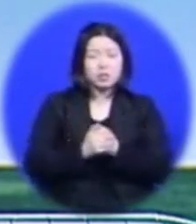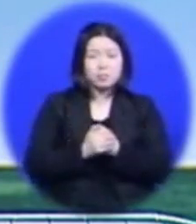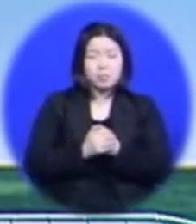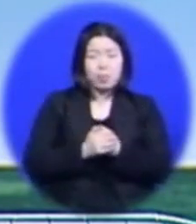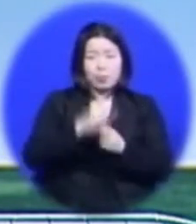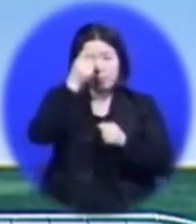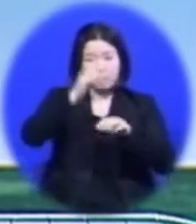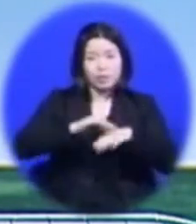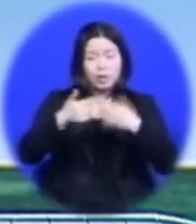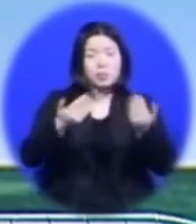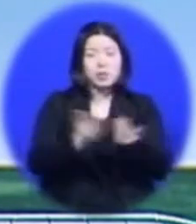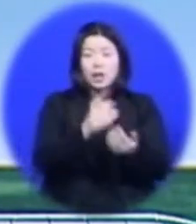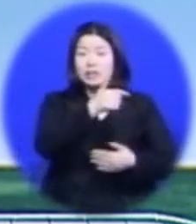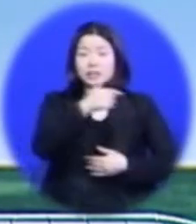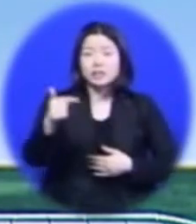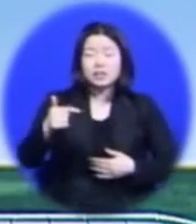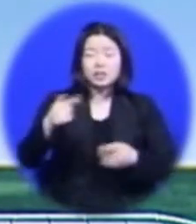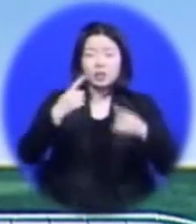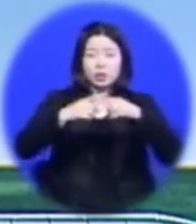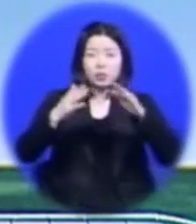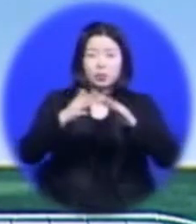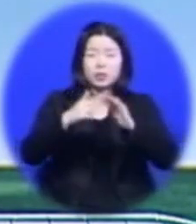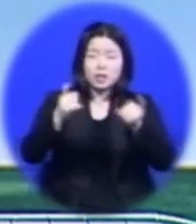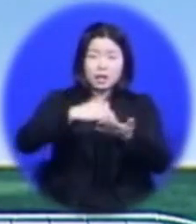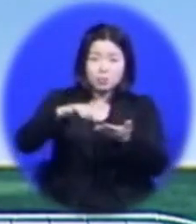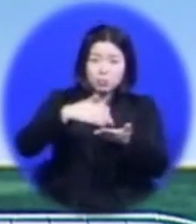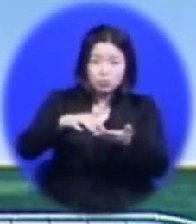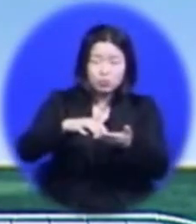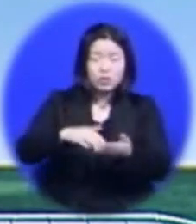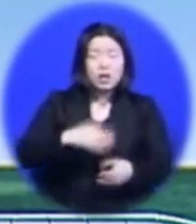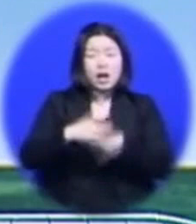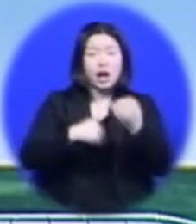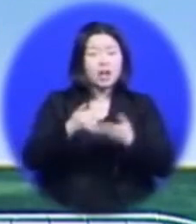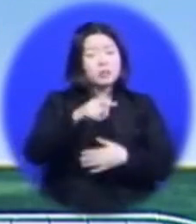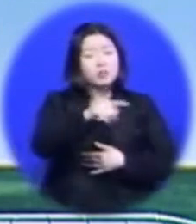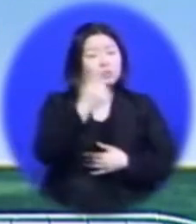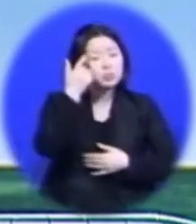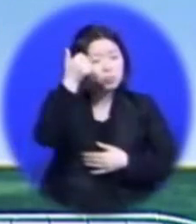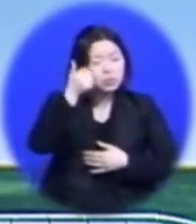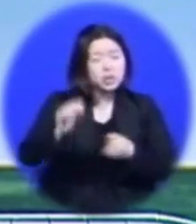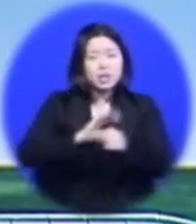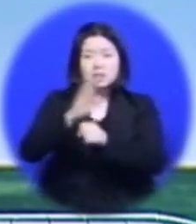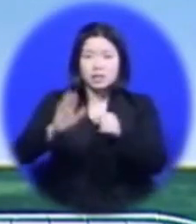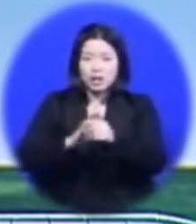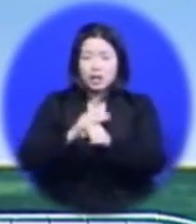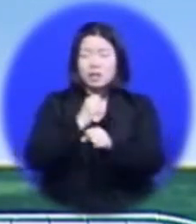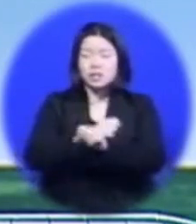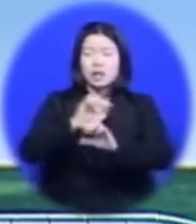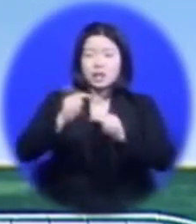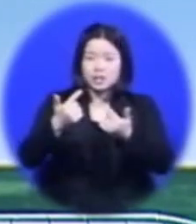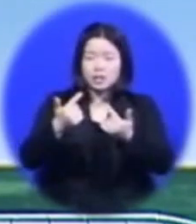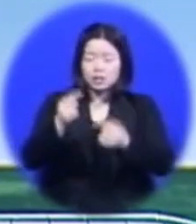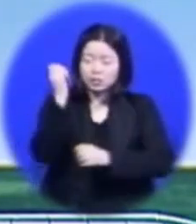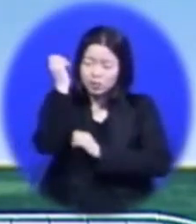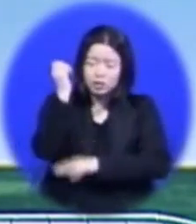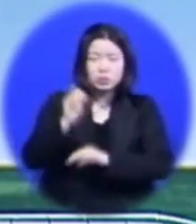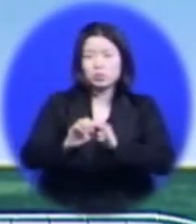예배당 크기, 교인 수, 하나님이 그 목사님과 그 교회를 사랑하냐 안 하냐 절대 기준